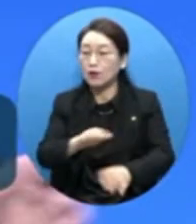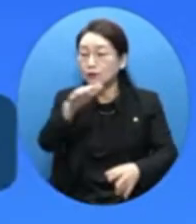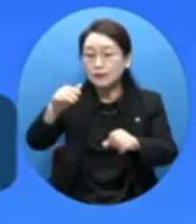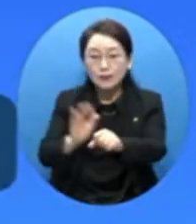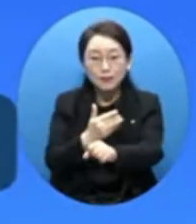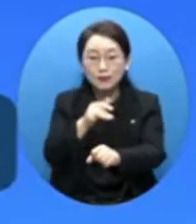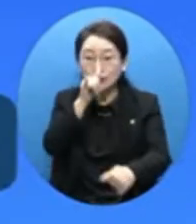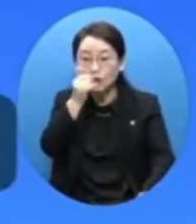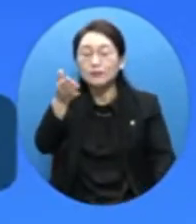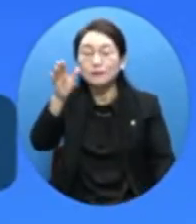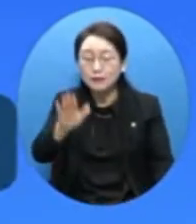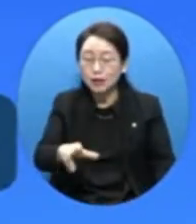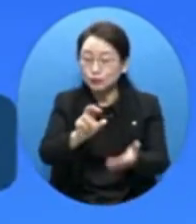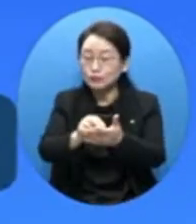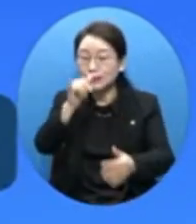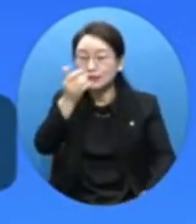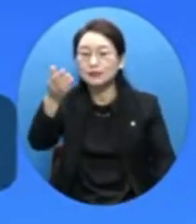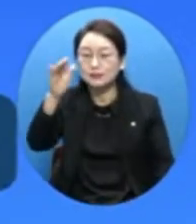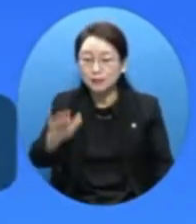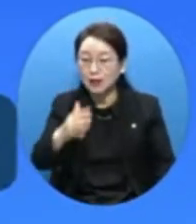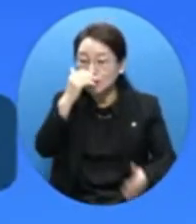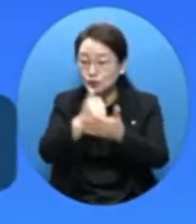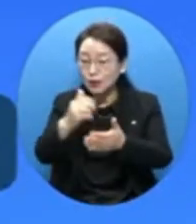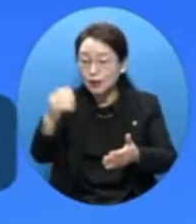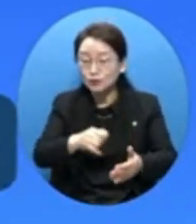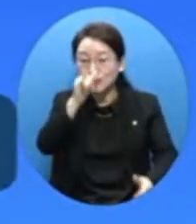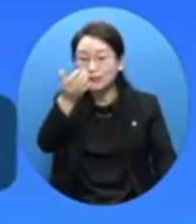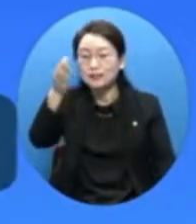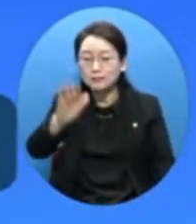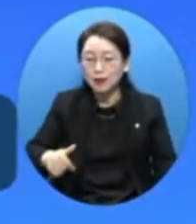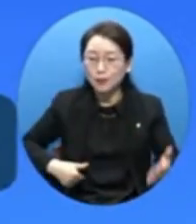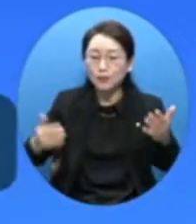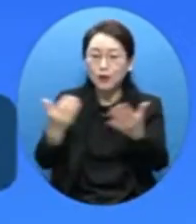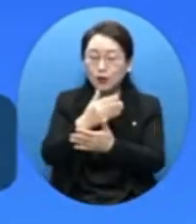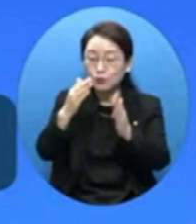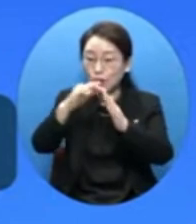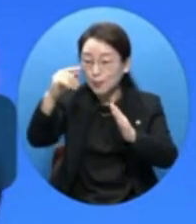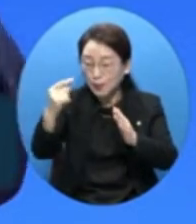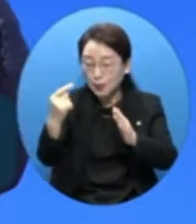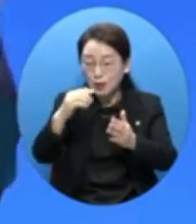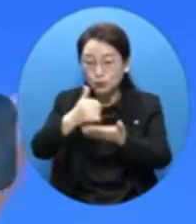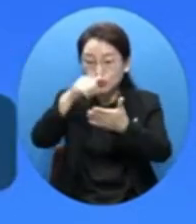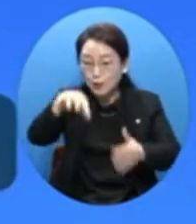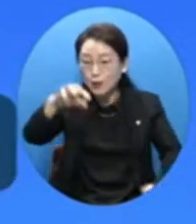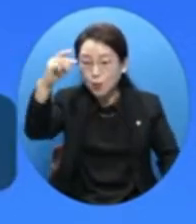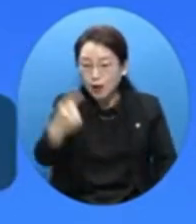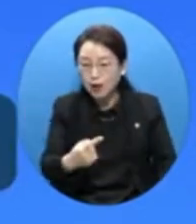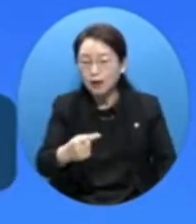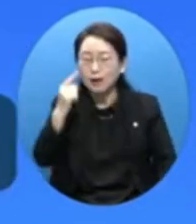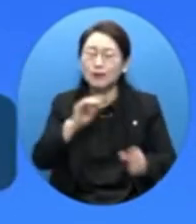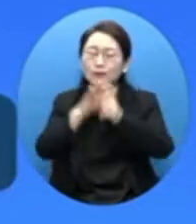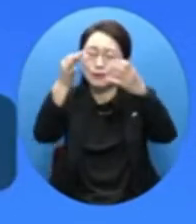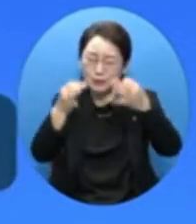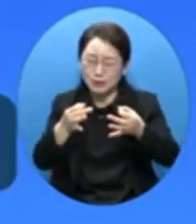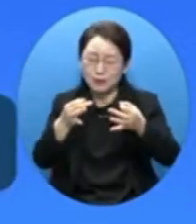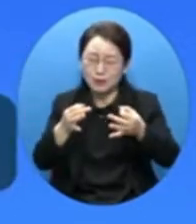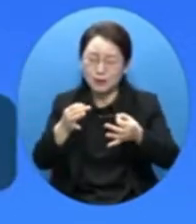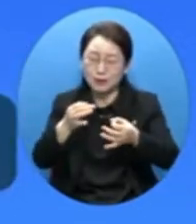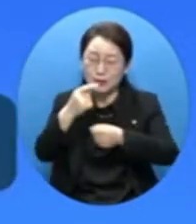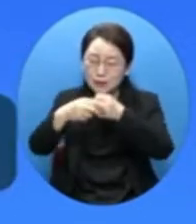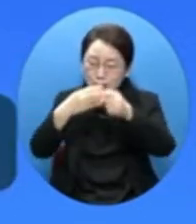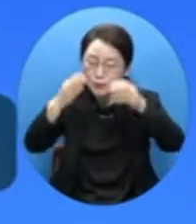잘못했지만 우리가 문제가 있지만 우리가 죄 가운데 있지만 우리가 회개하고 주님께 돌아나오니 우리를 긍휼히 여겨 주시옵시고 수년